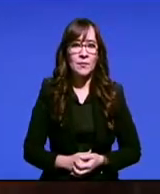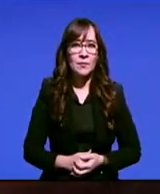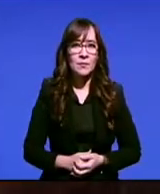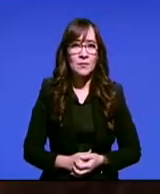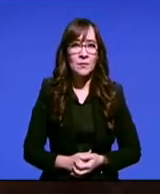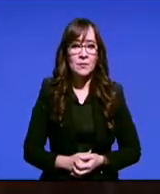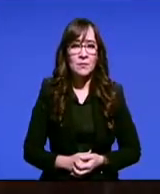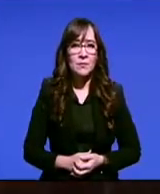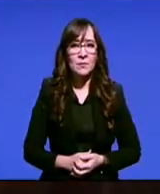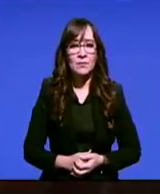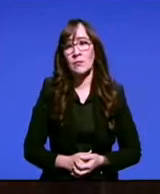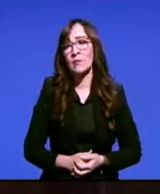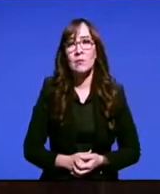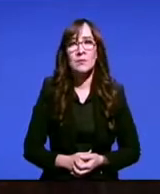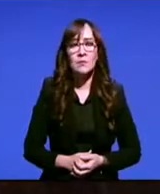juga